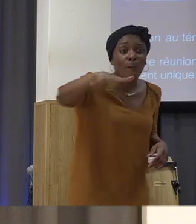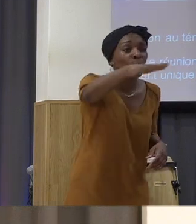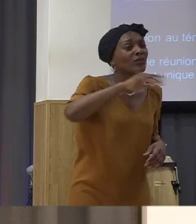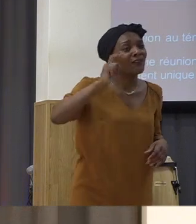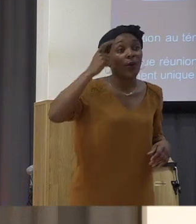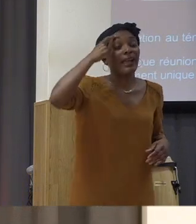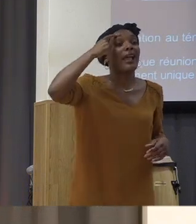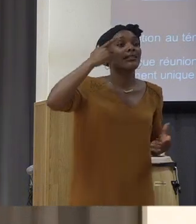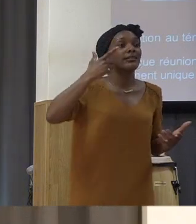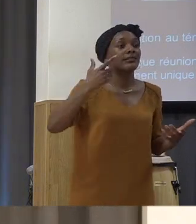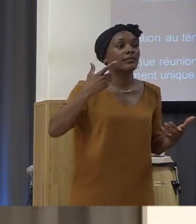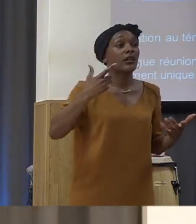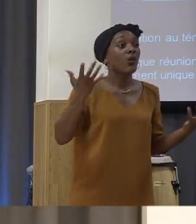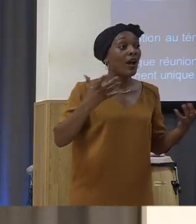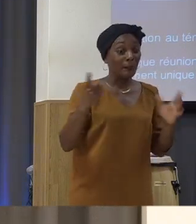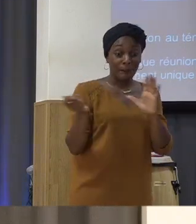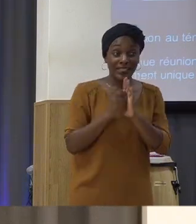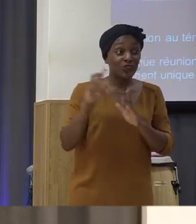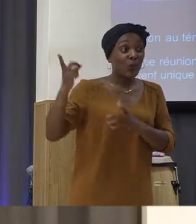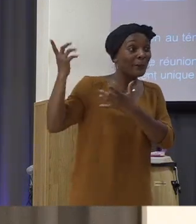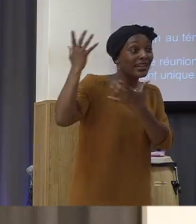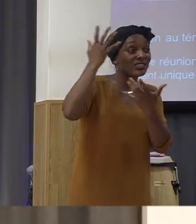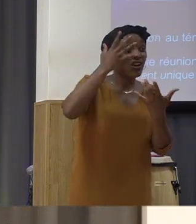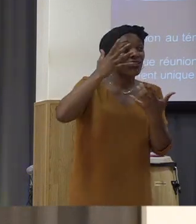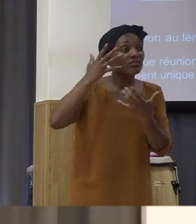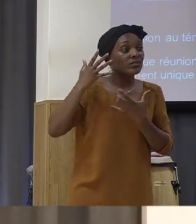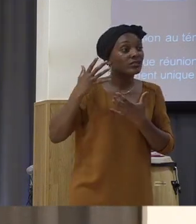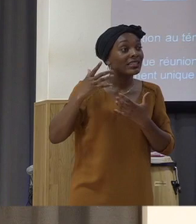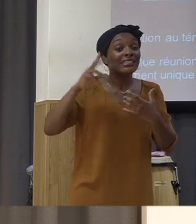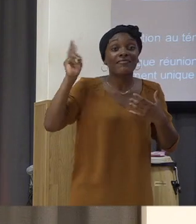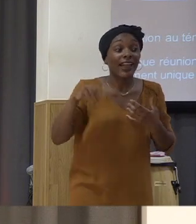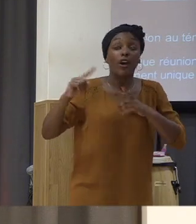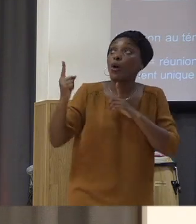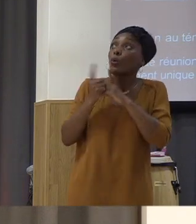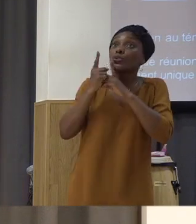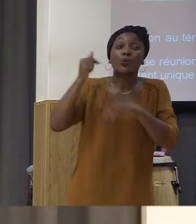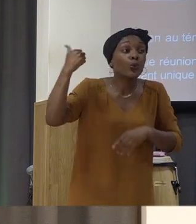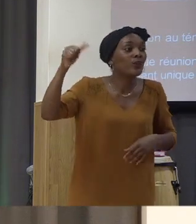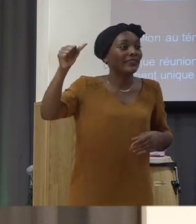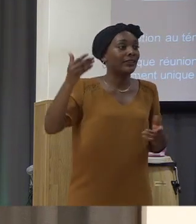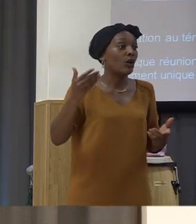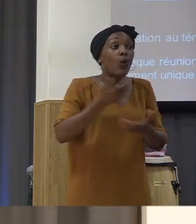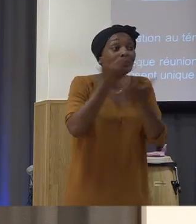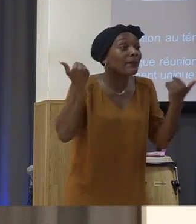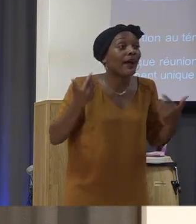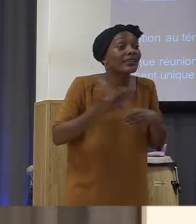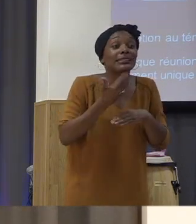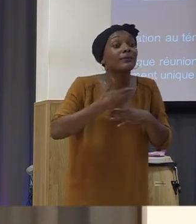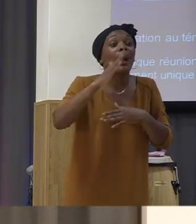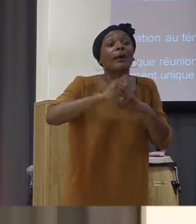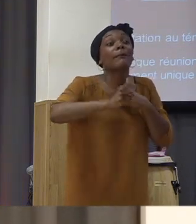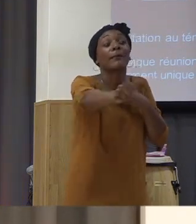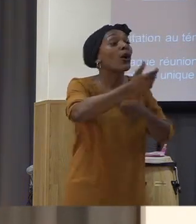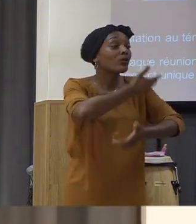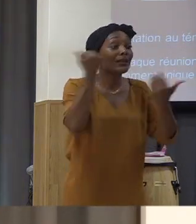puissiez réaliser que quand nous sommes dans la présence de Dieu, c'est une rencontre unique. Vous ne savez pas ce qui va se passer dans cette rencontre